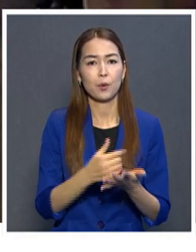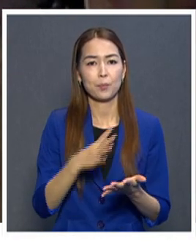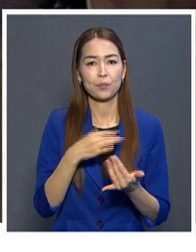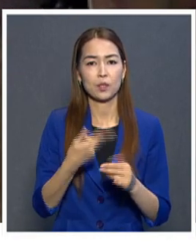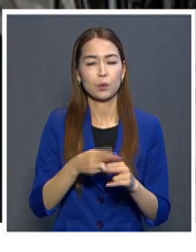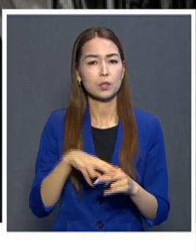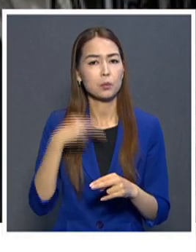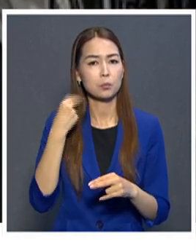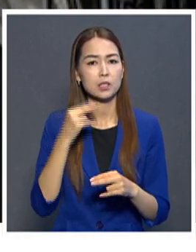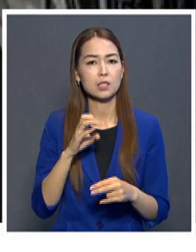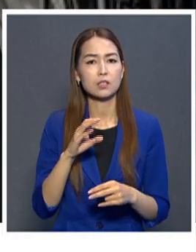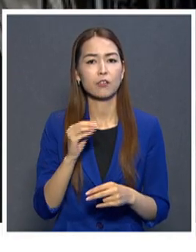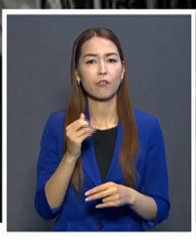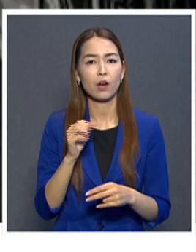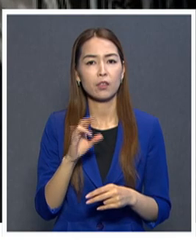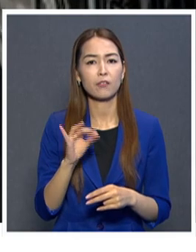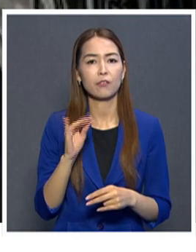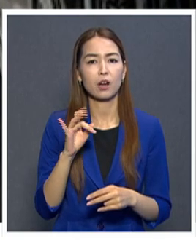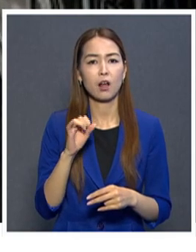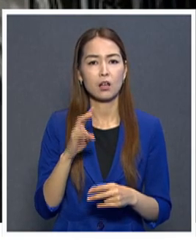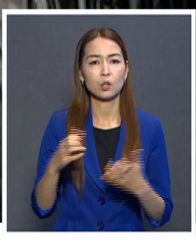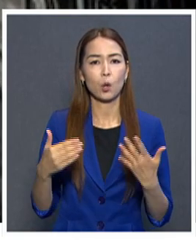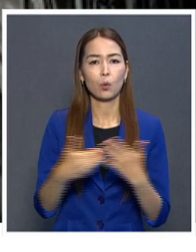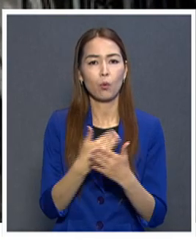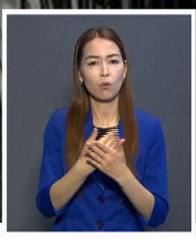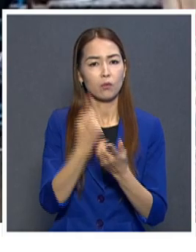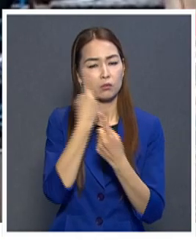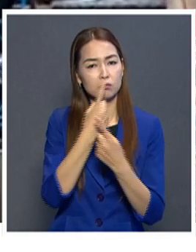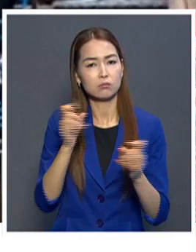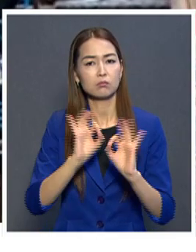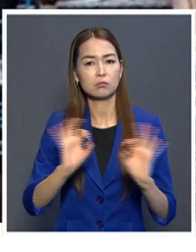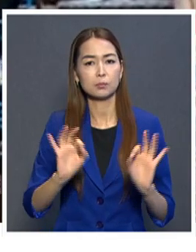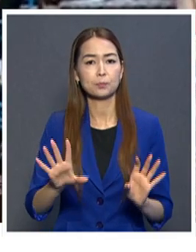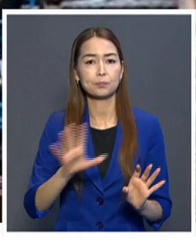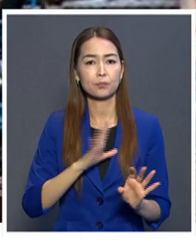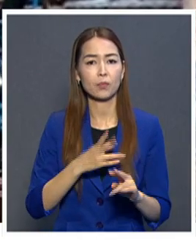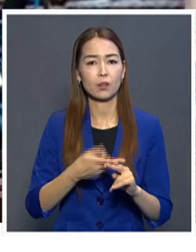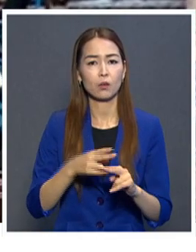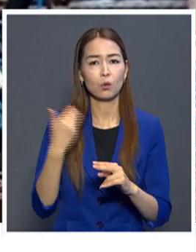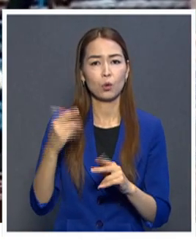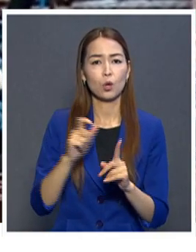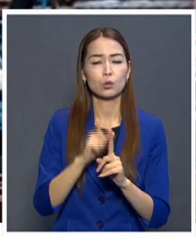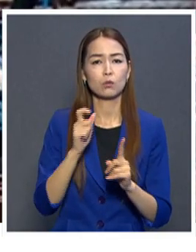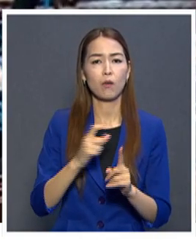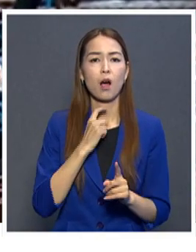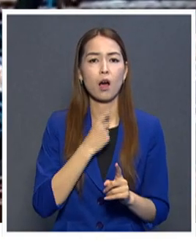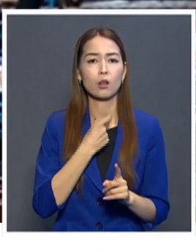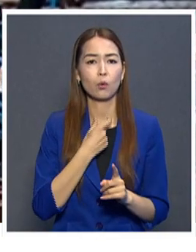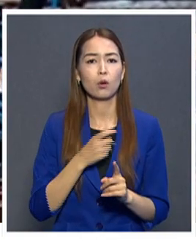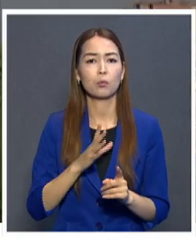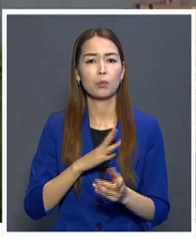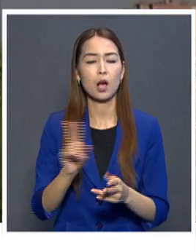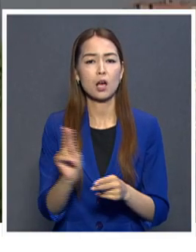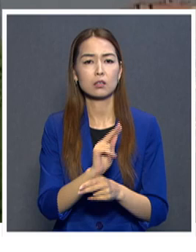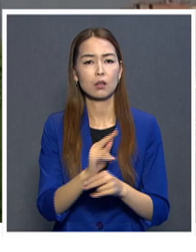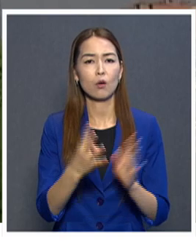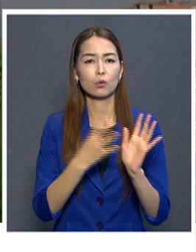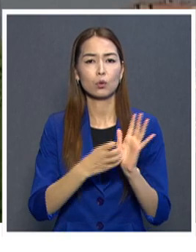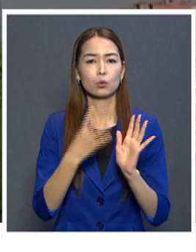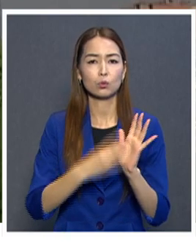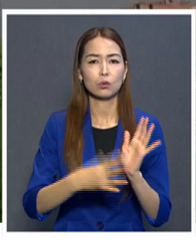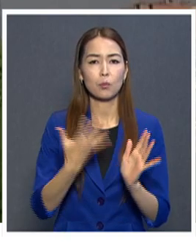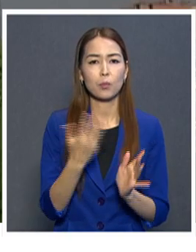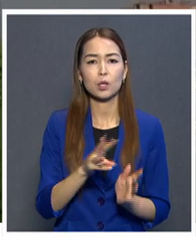Стефани Берн Франс Инфо телекомпаниясына берген сұхбатында мәлімдеді. Оның сөзінше католиктік шіркеуді реставрациялауға